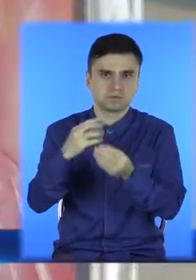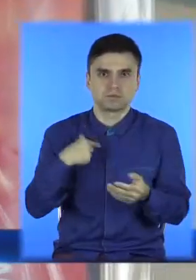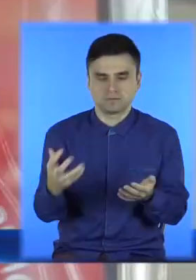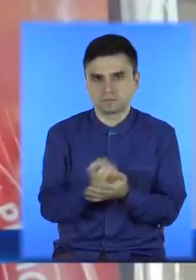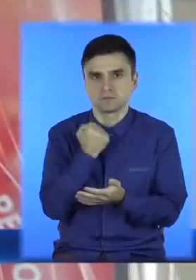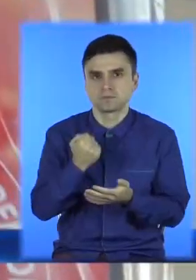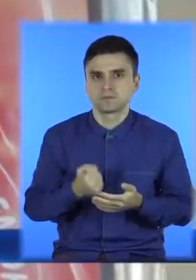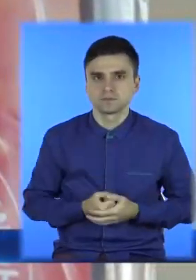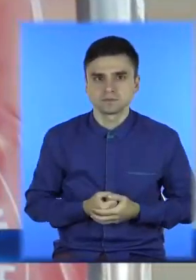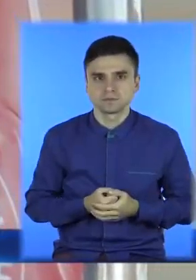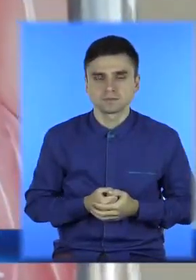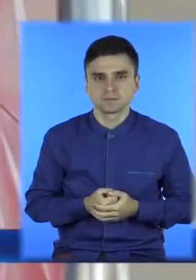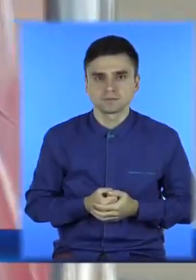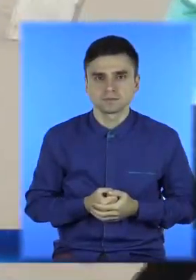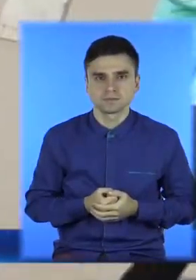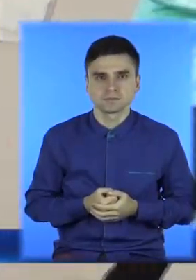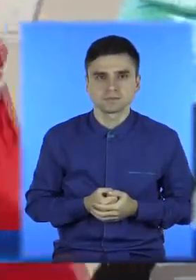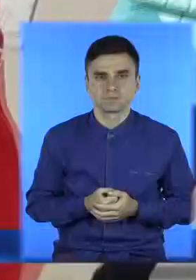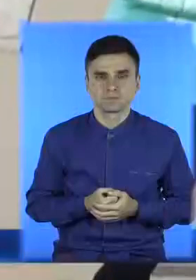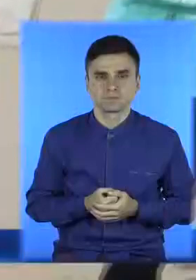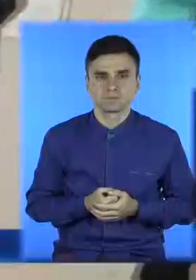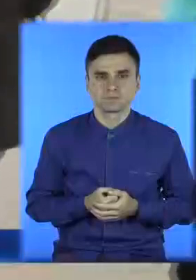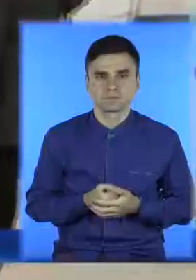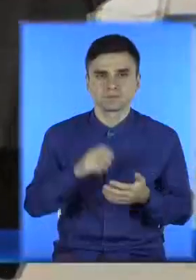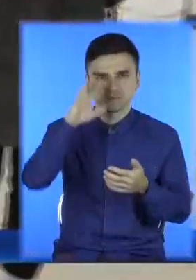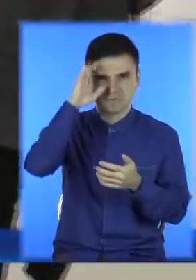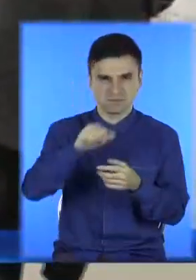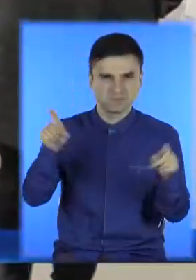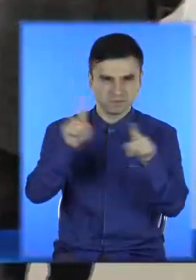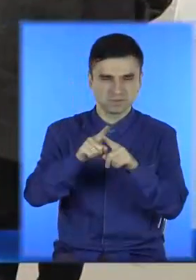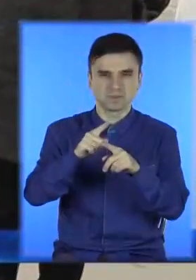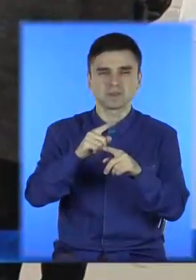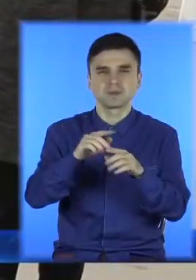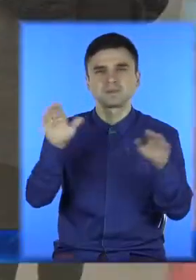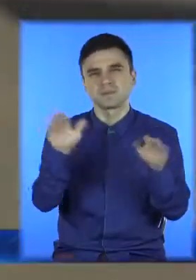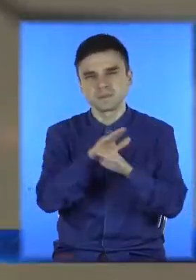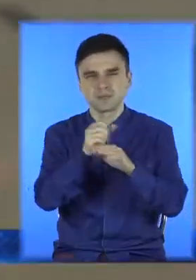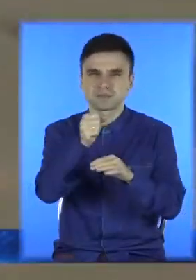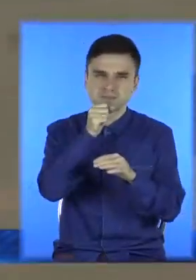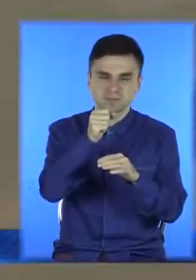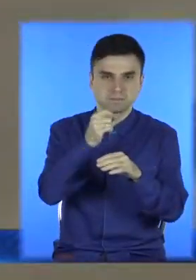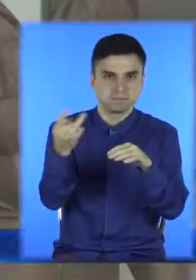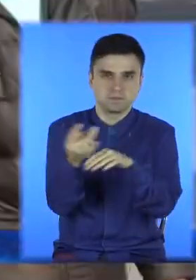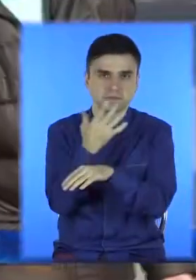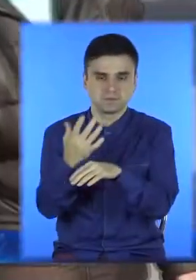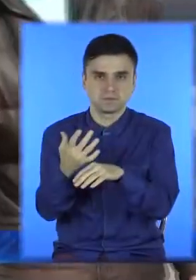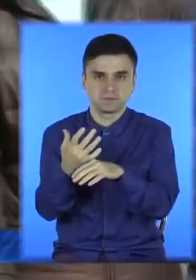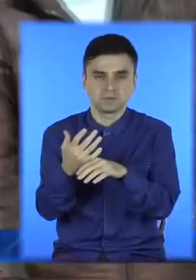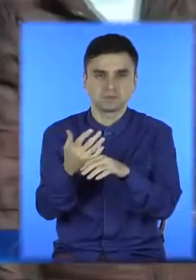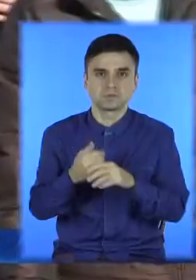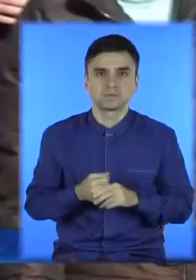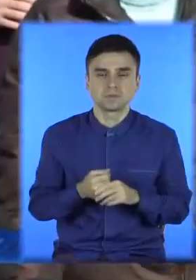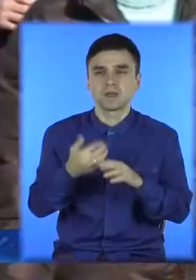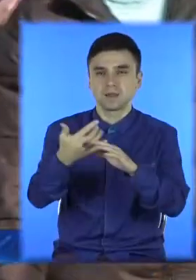Розі таке караоке-змагання відбулося вперше. До цього подібний конкурс із успіхом провели в Кам'янському, Запоріжжі та Маріуполі. Загалом